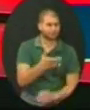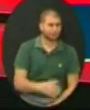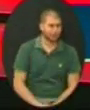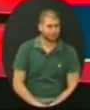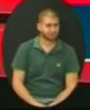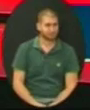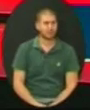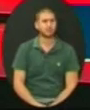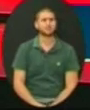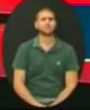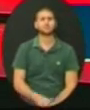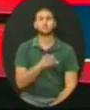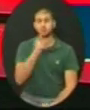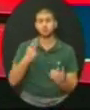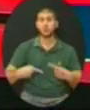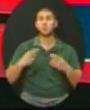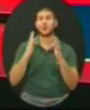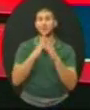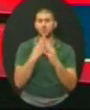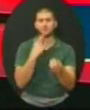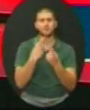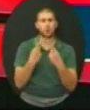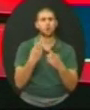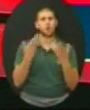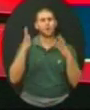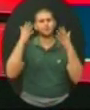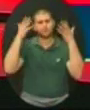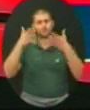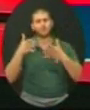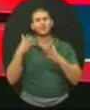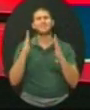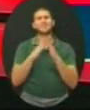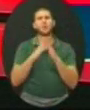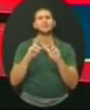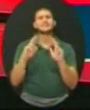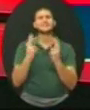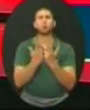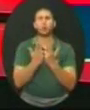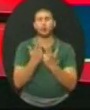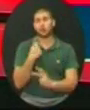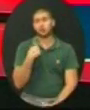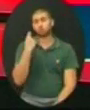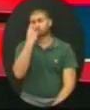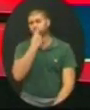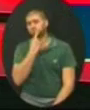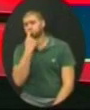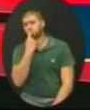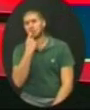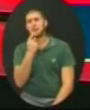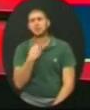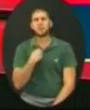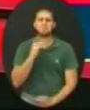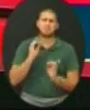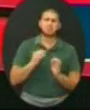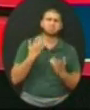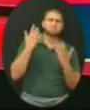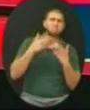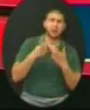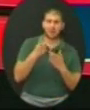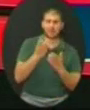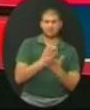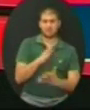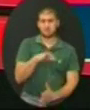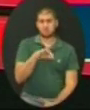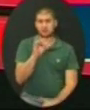שלום רות. טוב, אז זה יום הדיור, והדיון הזה עסק בעיקר בדיור הציבורי, ואני תוהה ביני לבין עצמי, אם כבר מצאת את